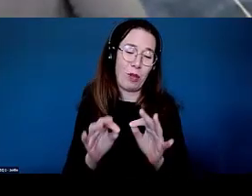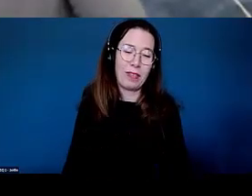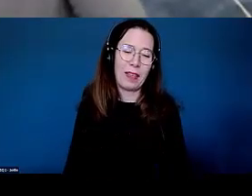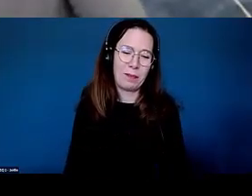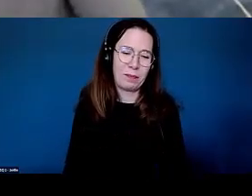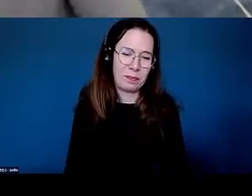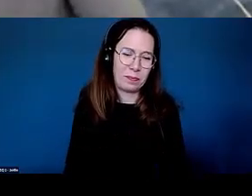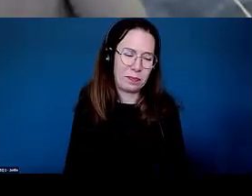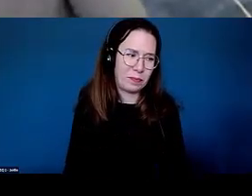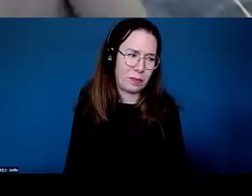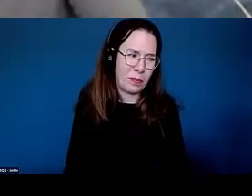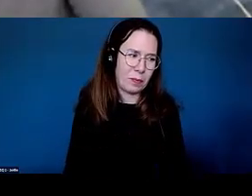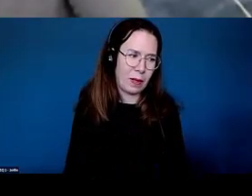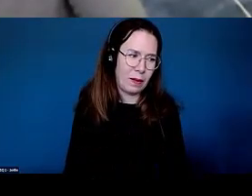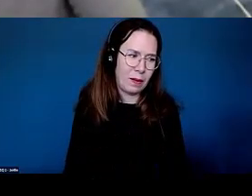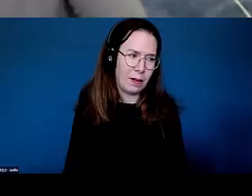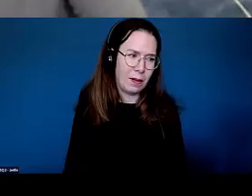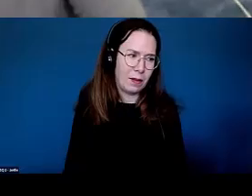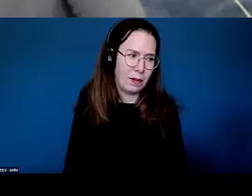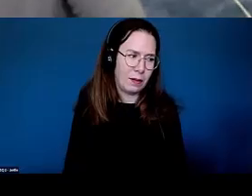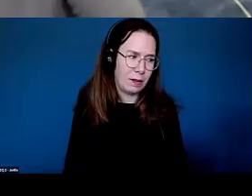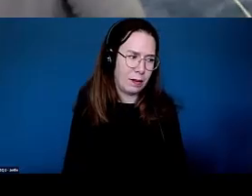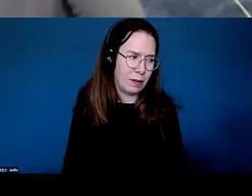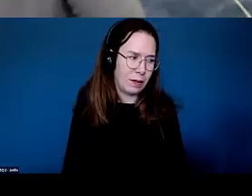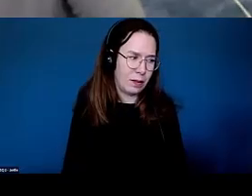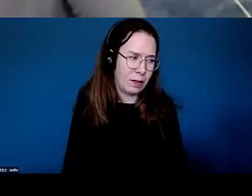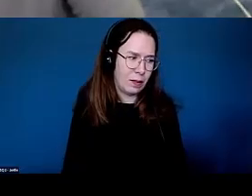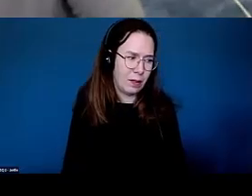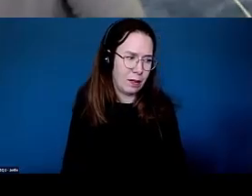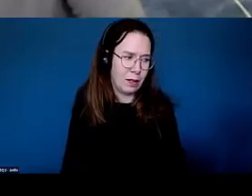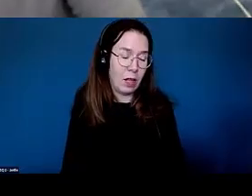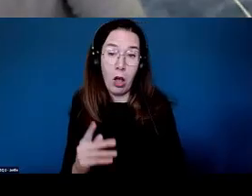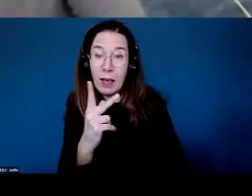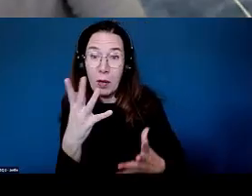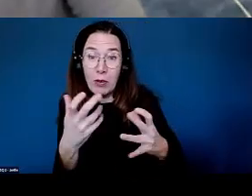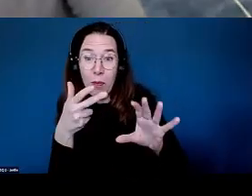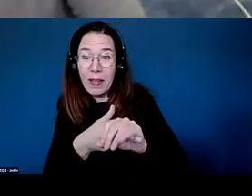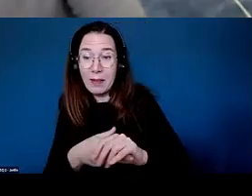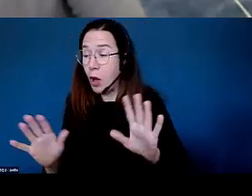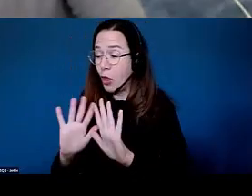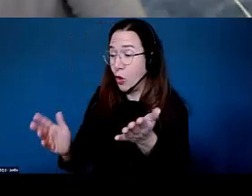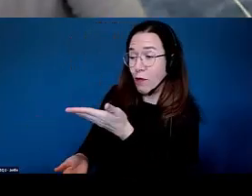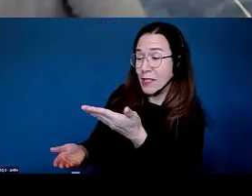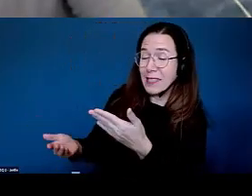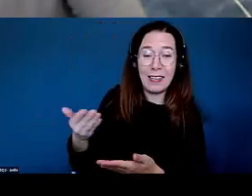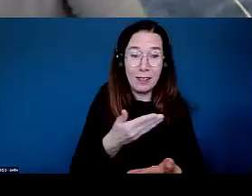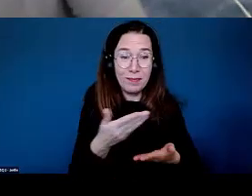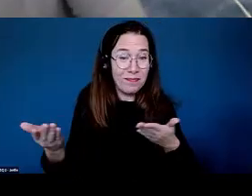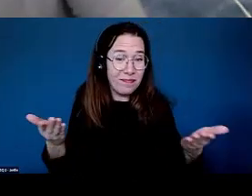est important. Et je voudrais peut-être participer. Ah, pardon, Kimberly. Non, non, allez-y, allez-y.